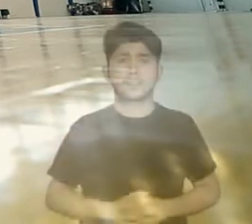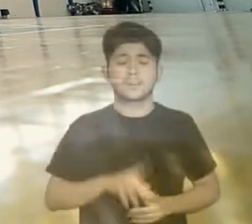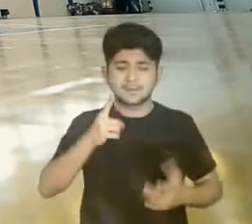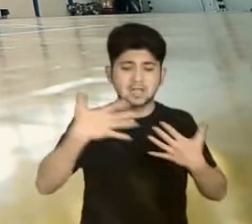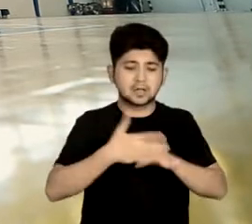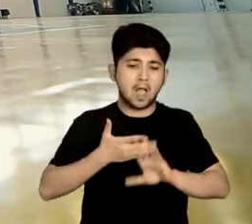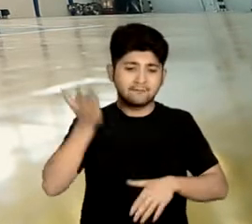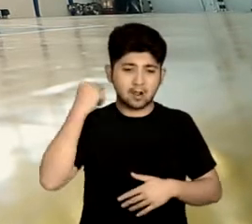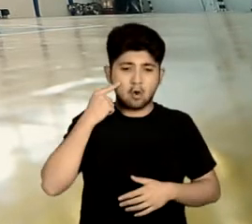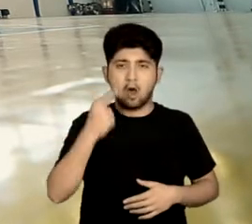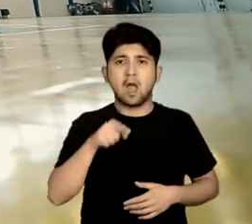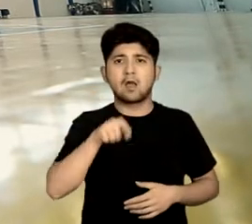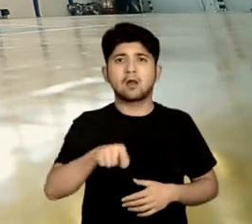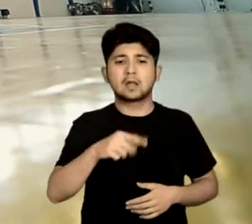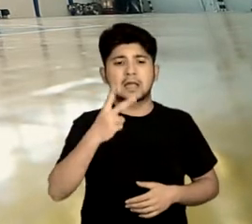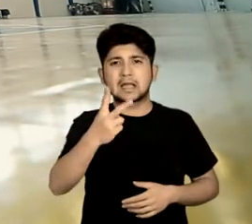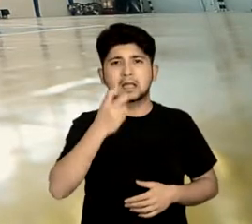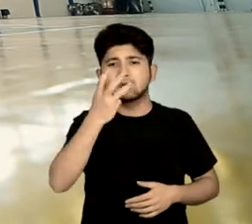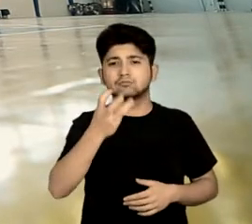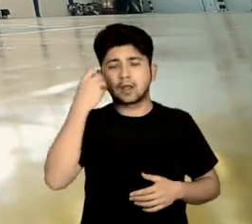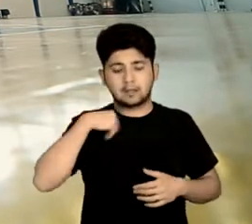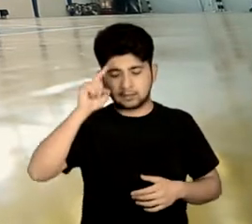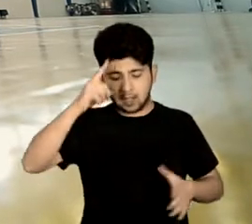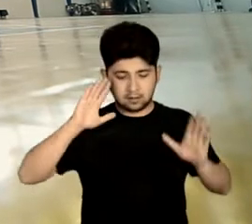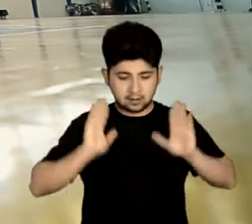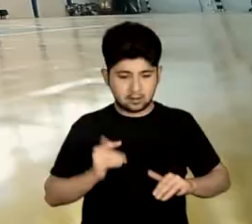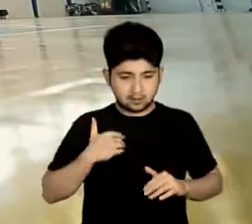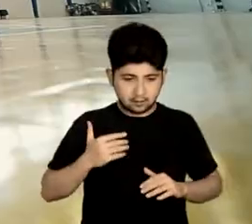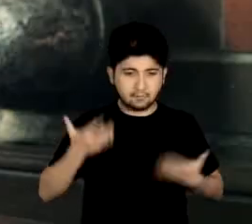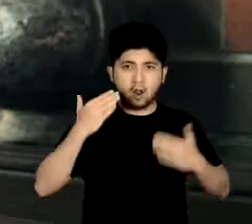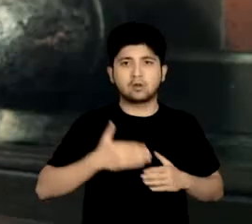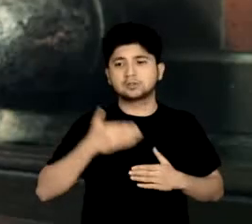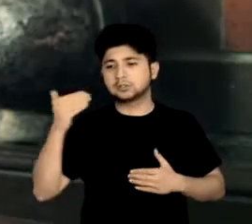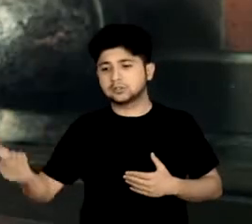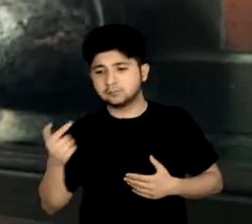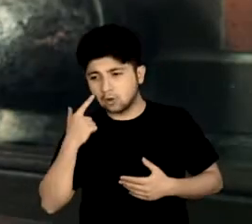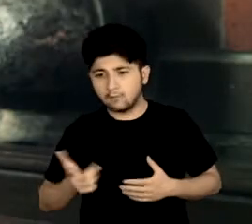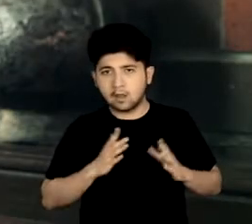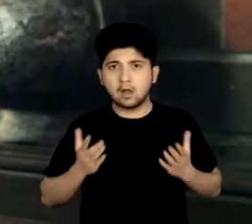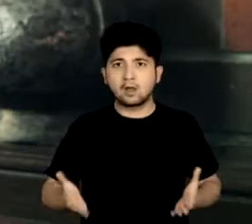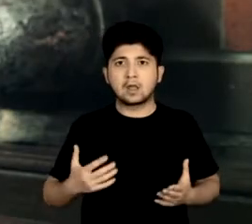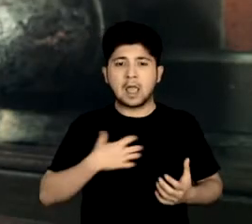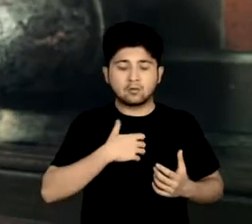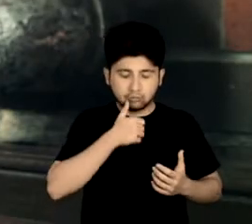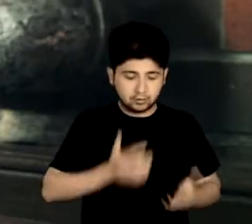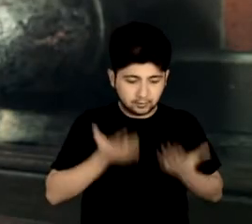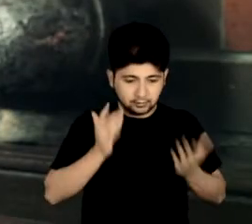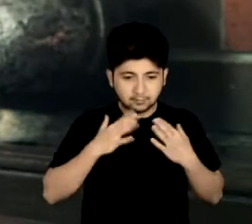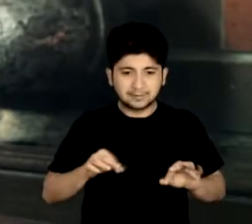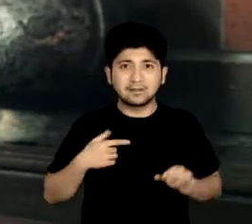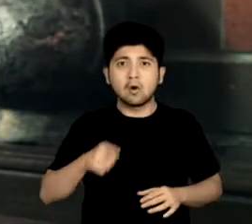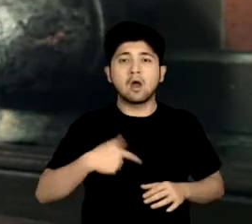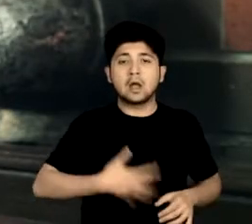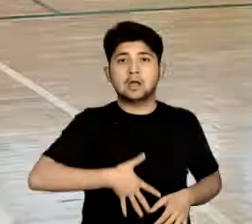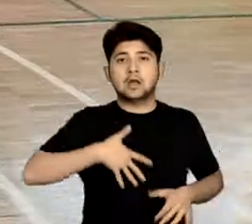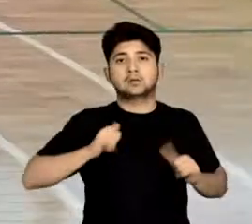Bir gece öncesinden açıkçası bir 2-3 saat kendimle baş başa kaldım. Balkona çıktım, hani kendime yüzüme su falan çarptım. O